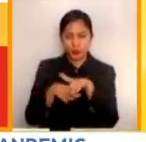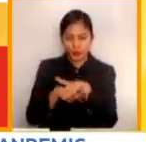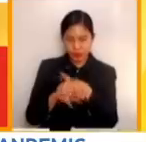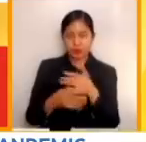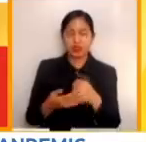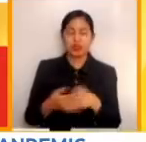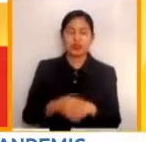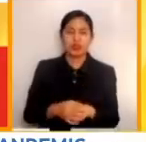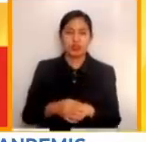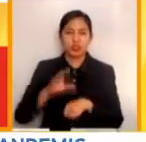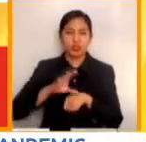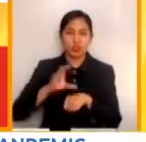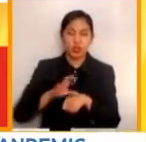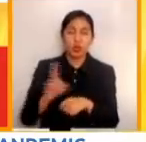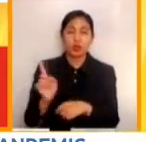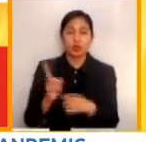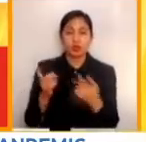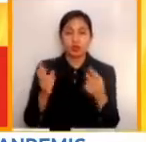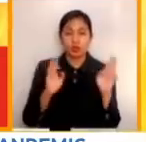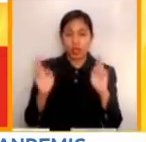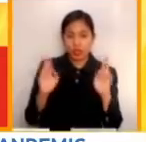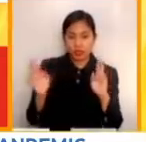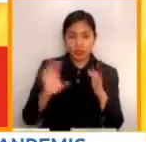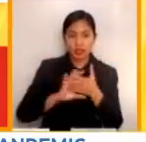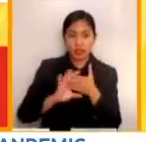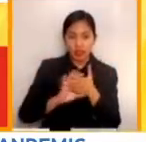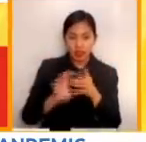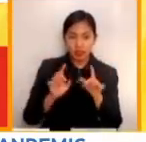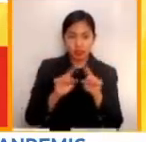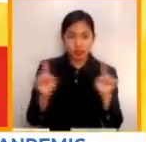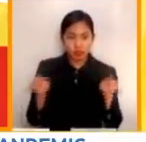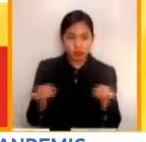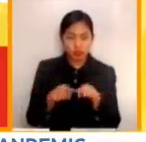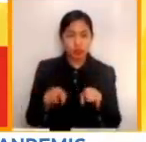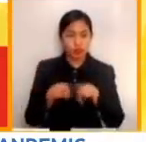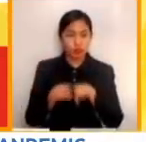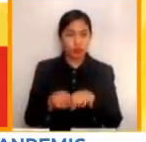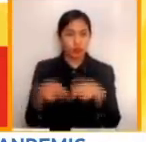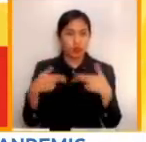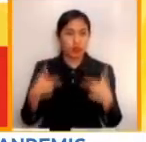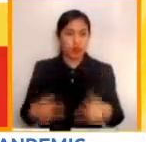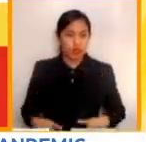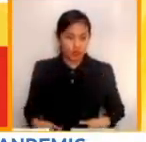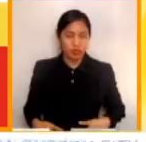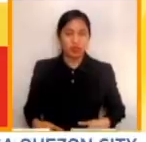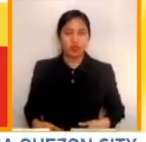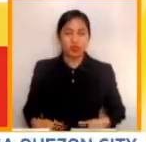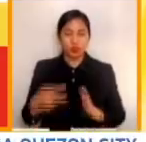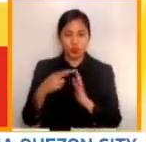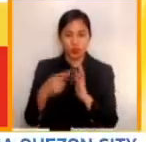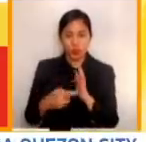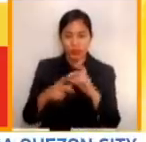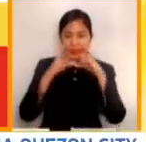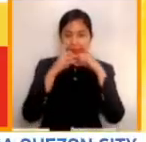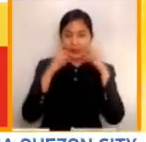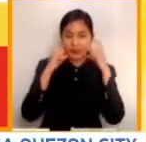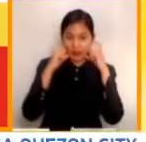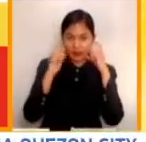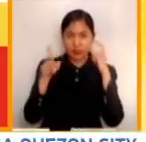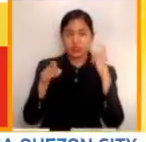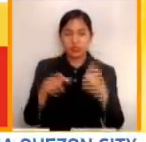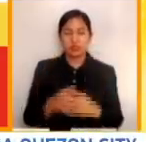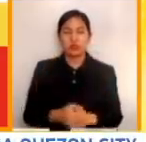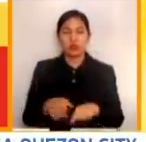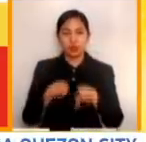and of course, hindi pa rin nawawala yung mga health protocols na pagsuot ng face mask at the very least. No? At face shield na rin